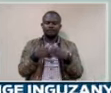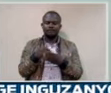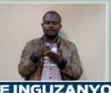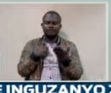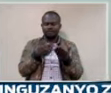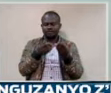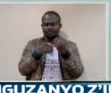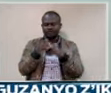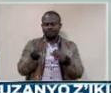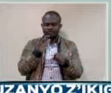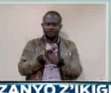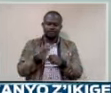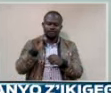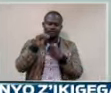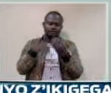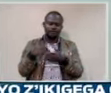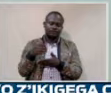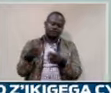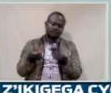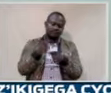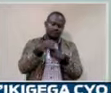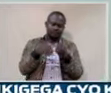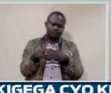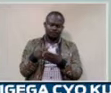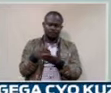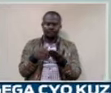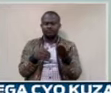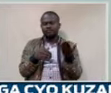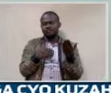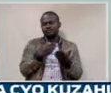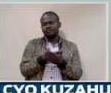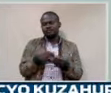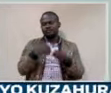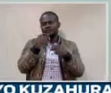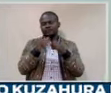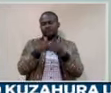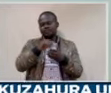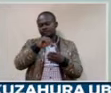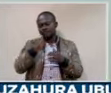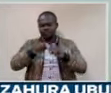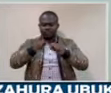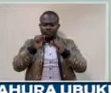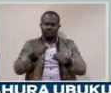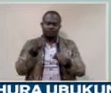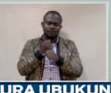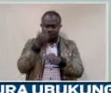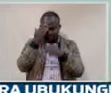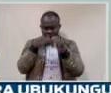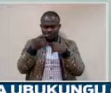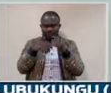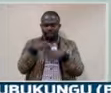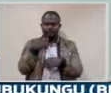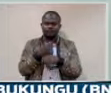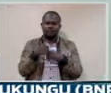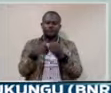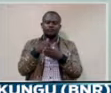nyinshi ziri hejuru ziyongereye. Byasabwe ko duha abandi bamotari akazi kugira ngo bakomeze bakore, badufashe